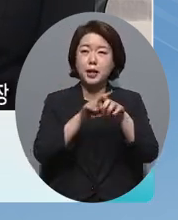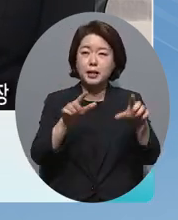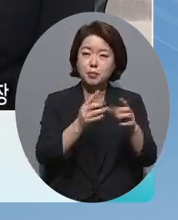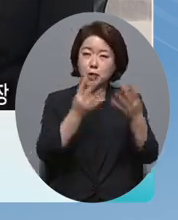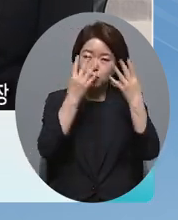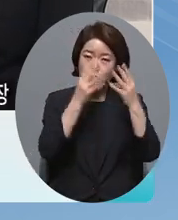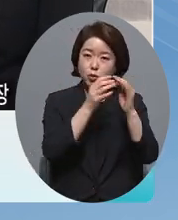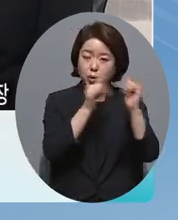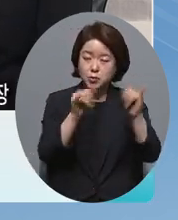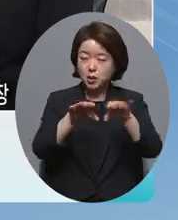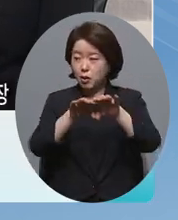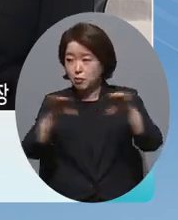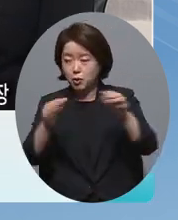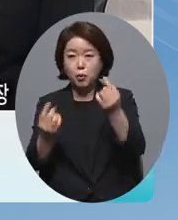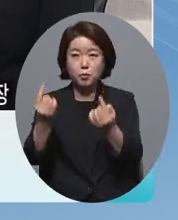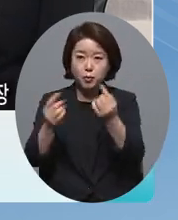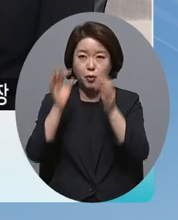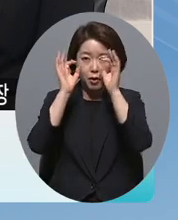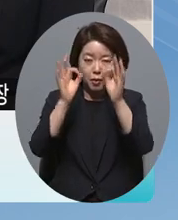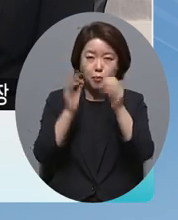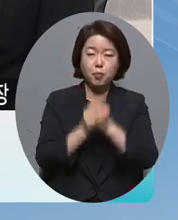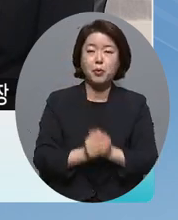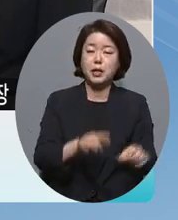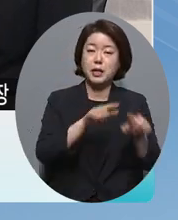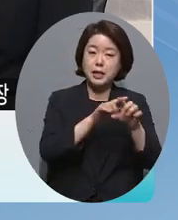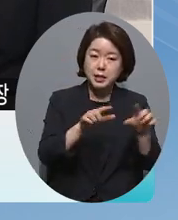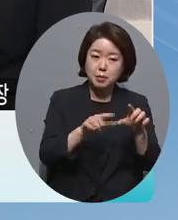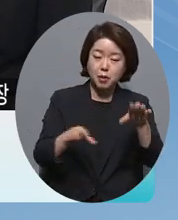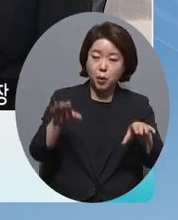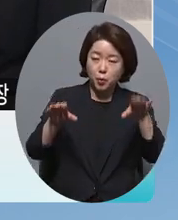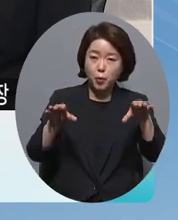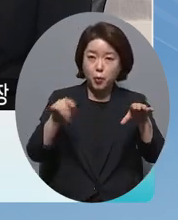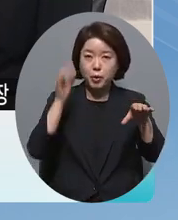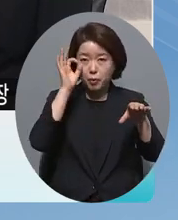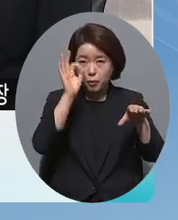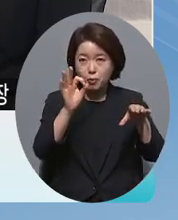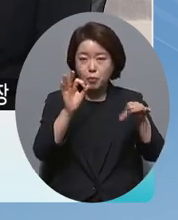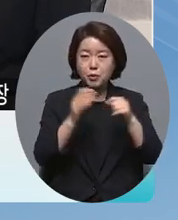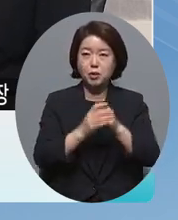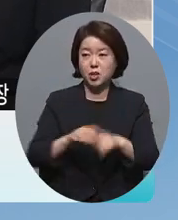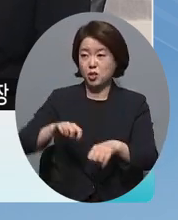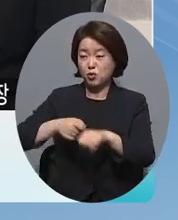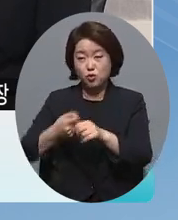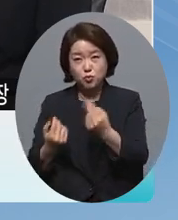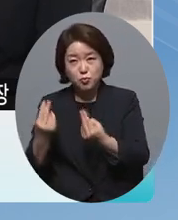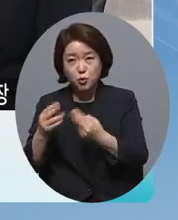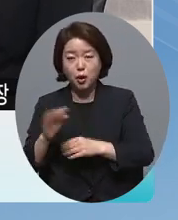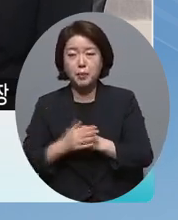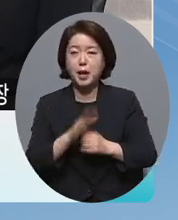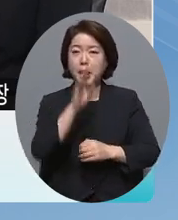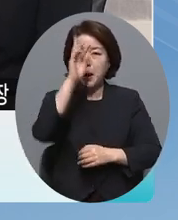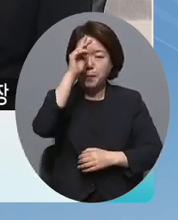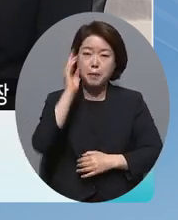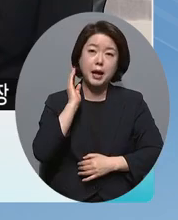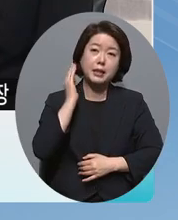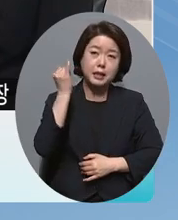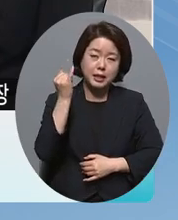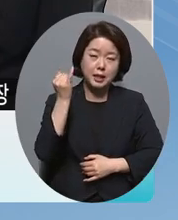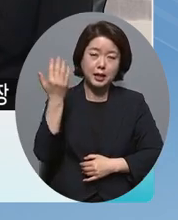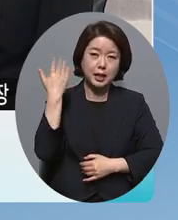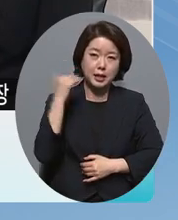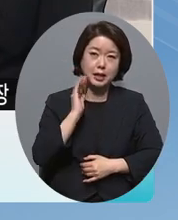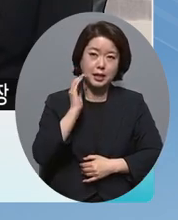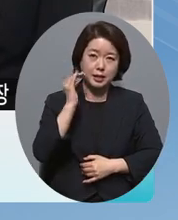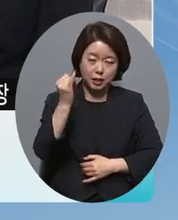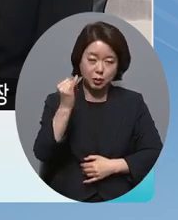수감자와의 비교를 하자면 일반 수감자의 형평을 비교하거나 굳이 비교하자면 박근혜 전 대통령과의